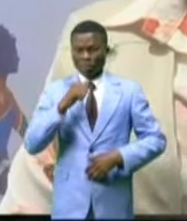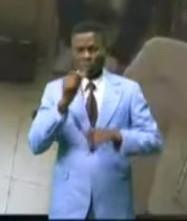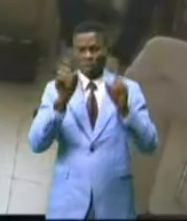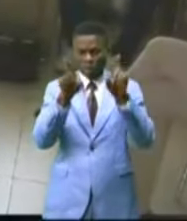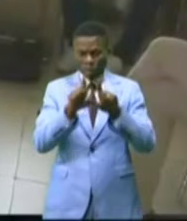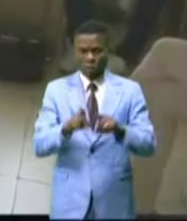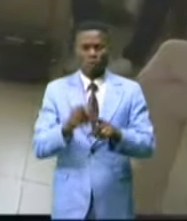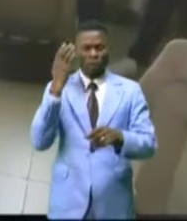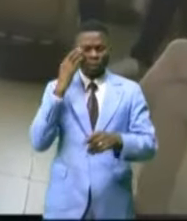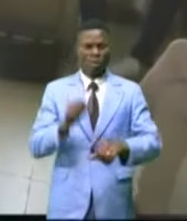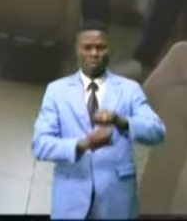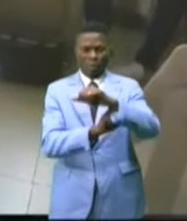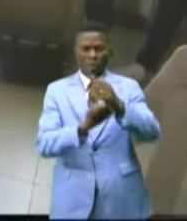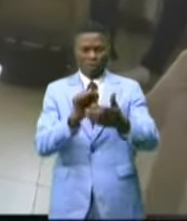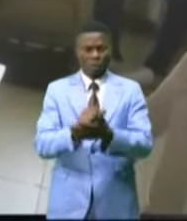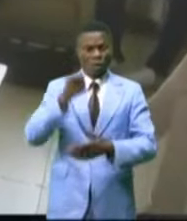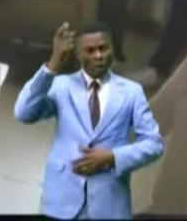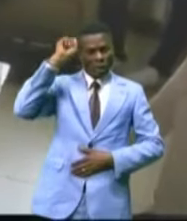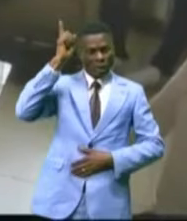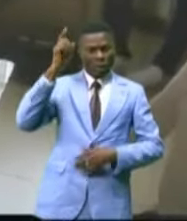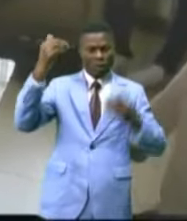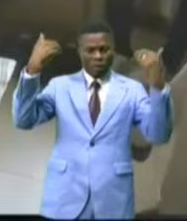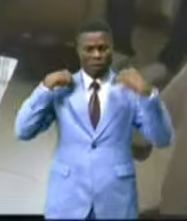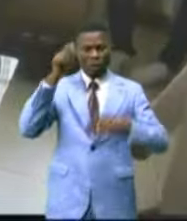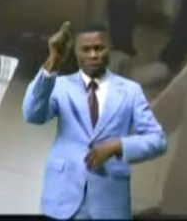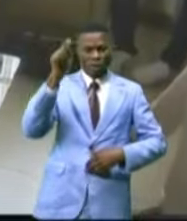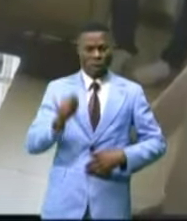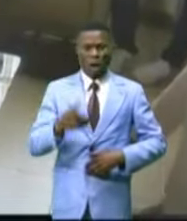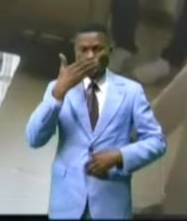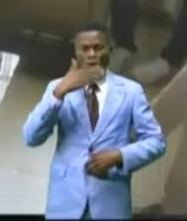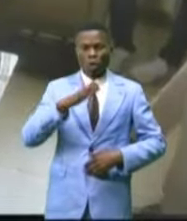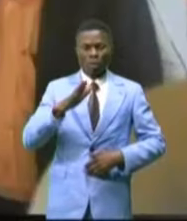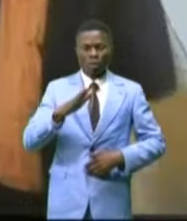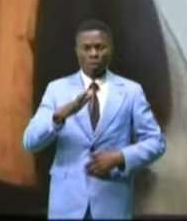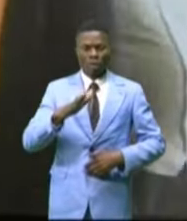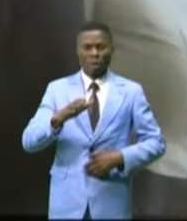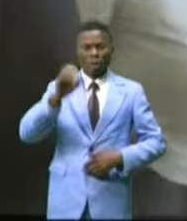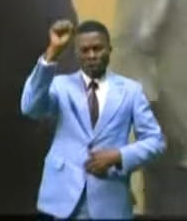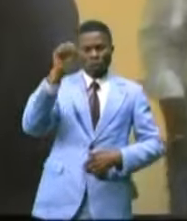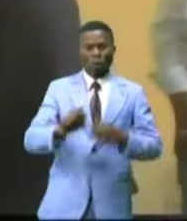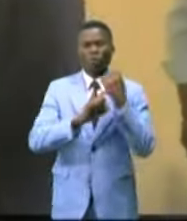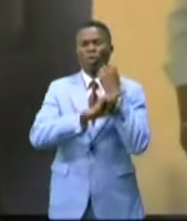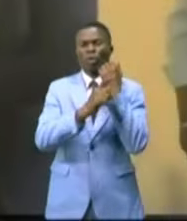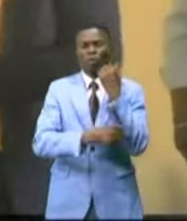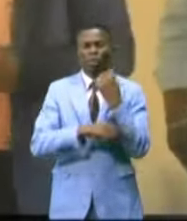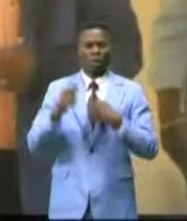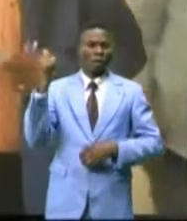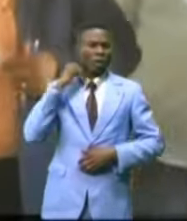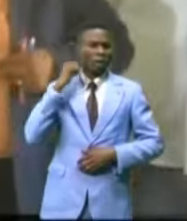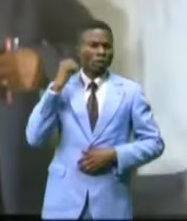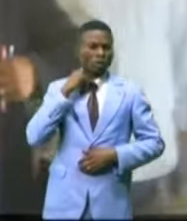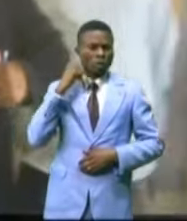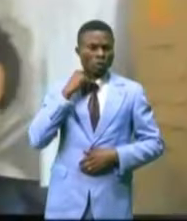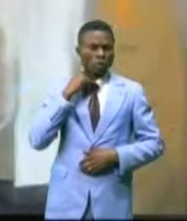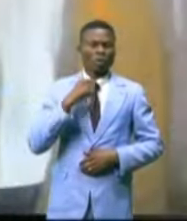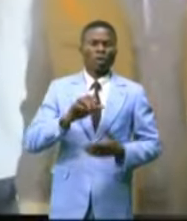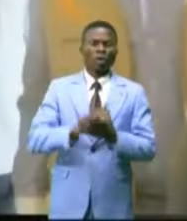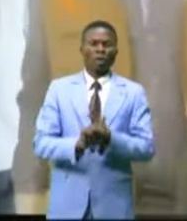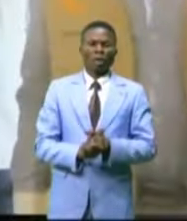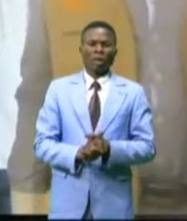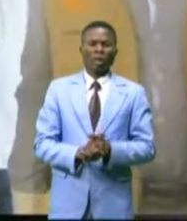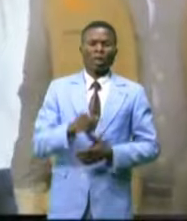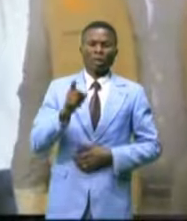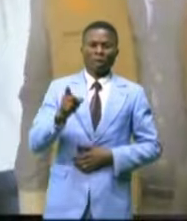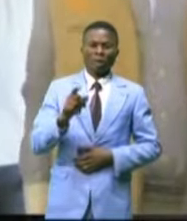hommes auparavant les chefs de la division provincial de la santé au sud- kivou le docteur Gaston Lubambo maboko